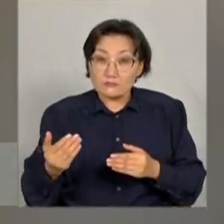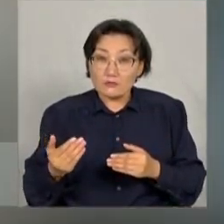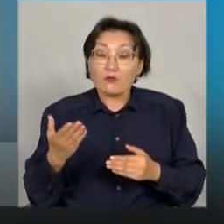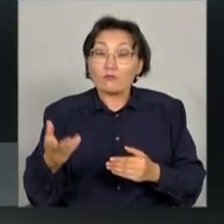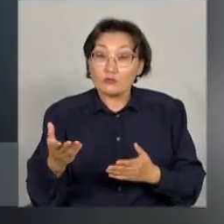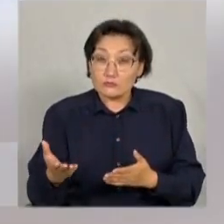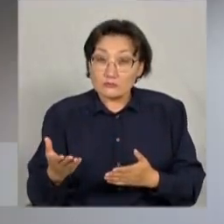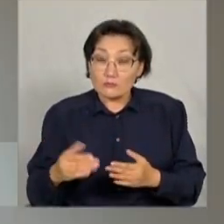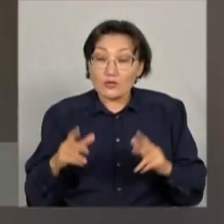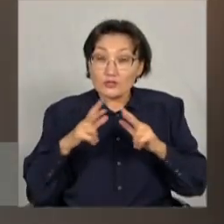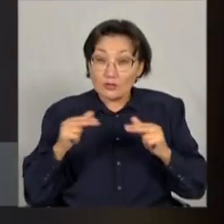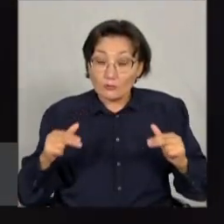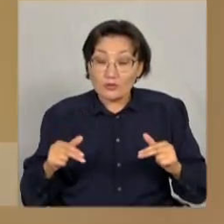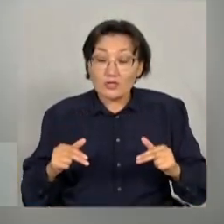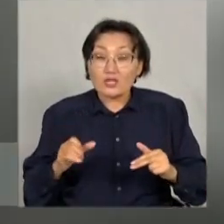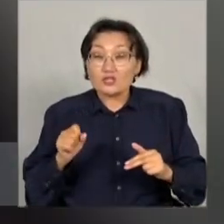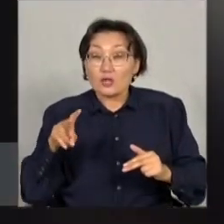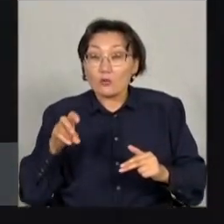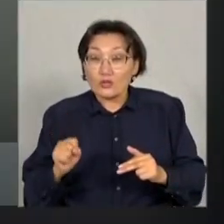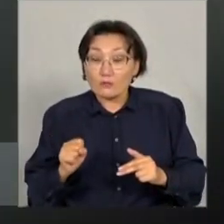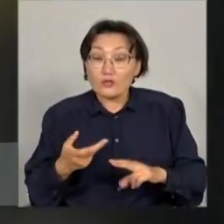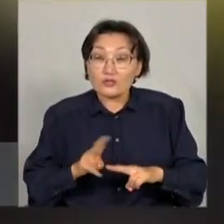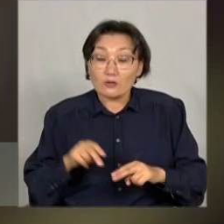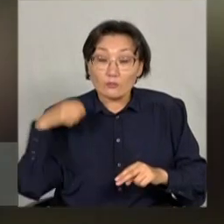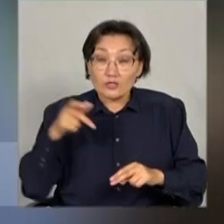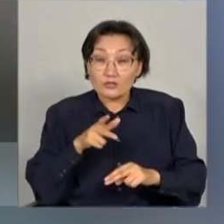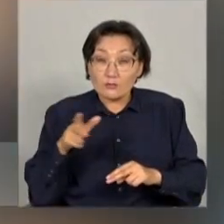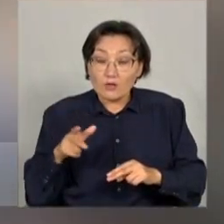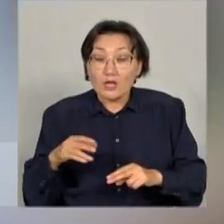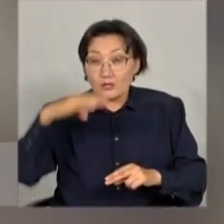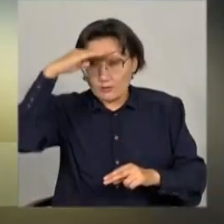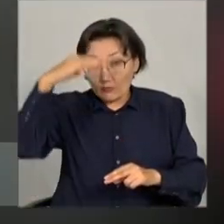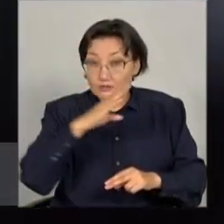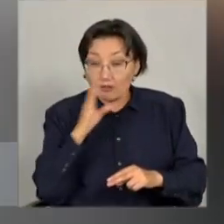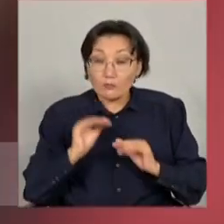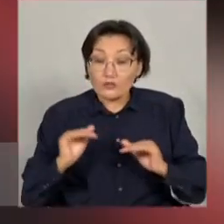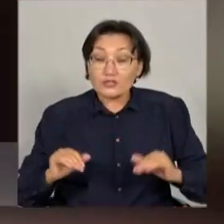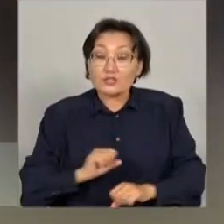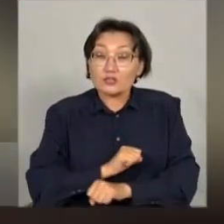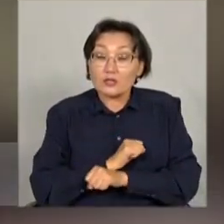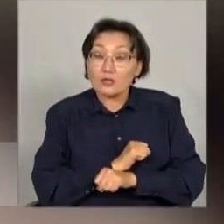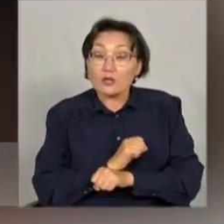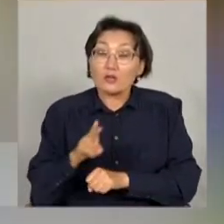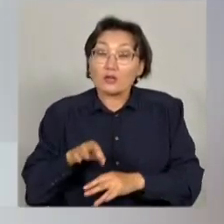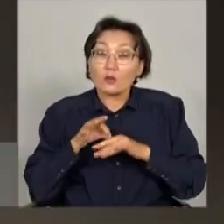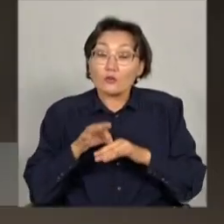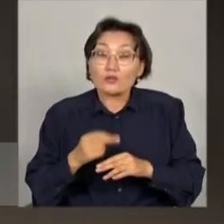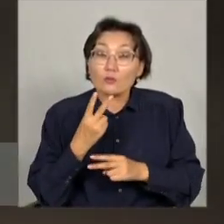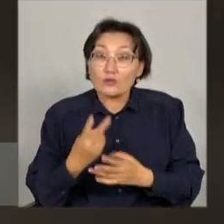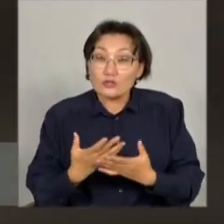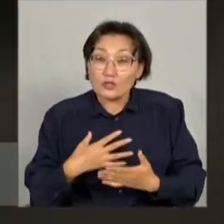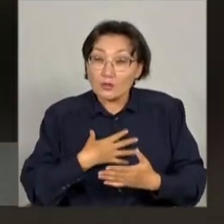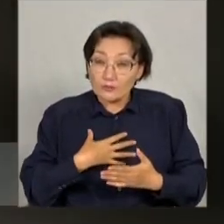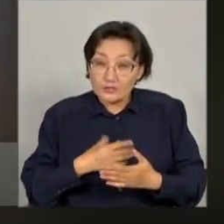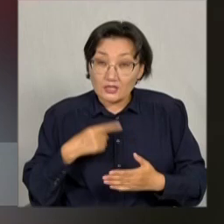Вот. Лагер дегені сауна болып шыққан. Бұл бейне жазбада атана баласының демалысын қалай өткізіп жатқанын көріп, алаңдаушылық